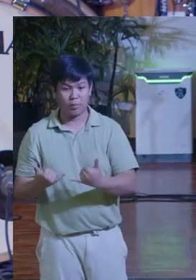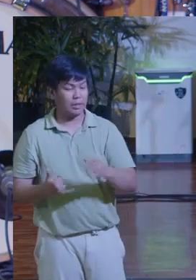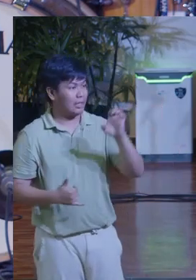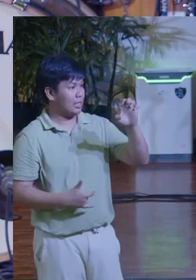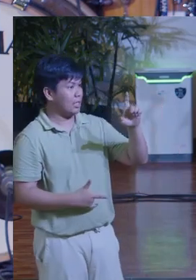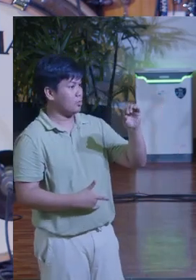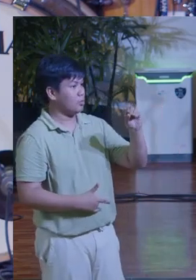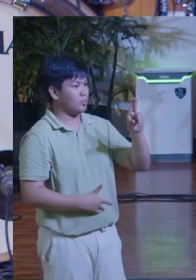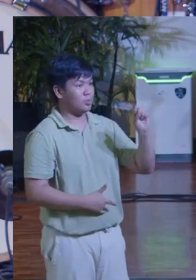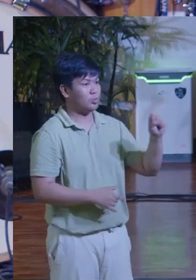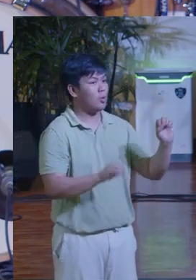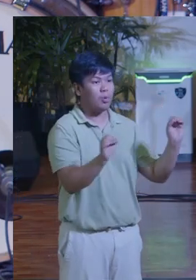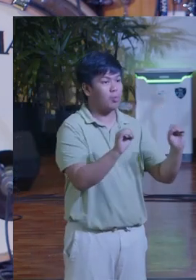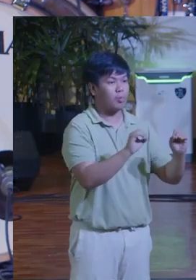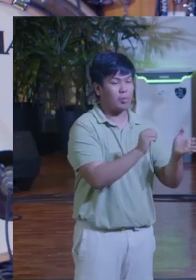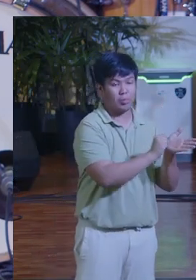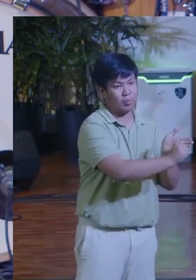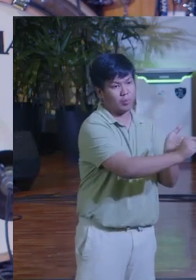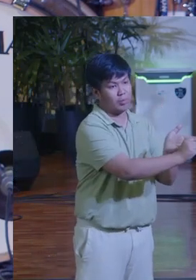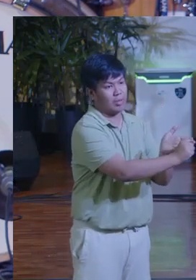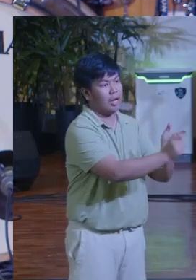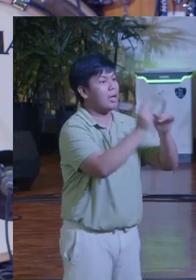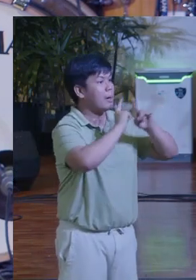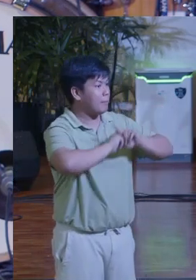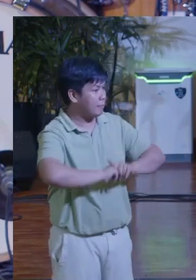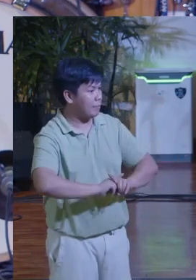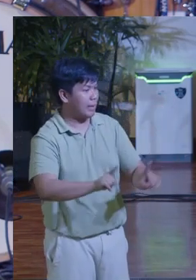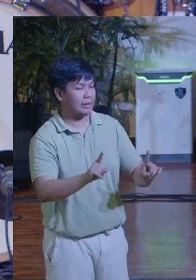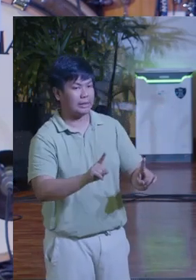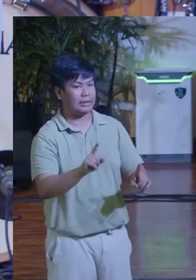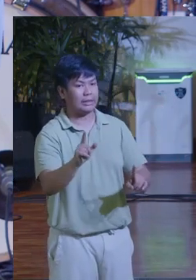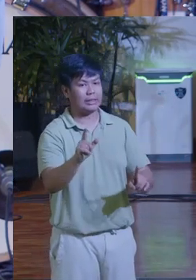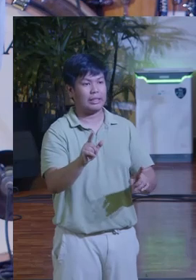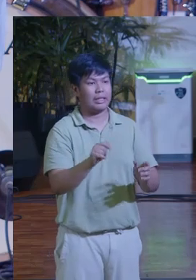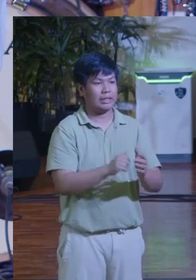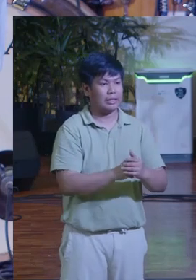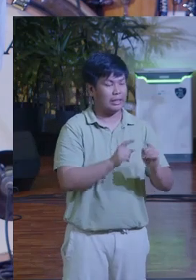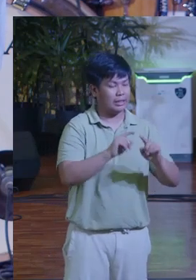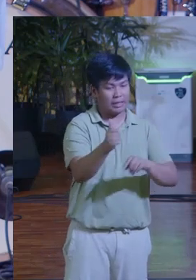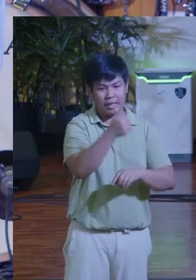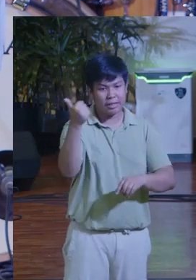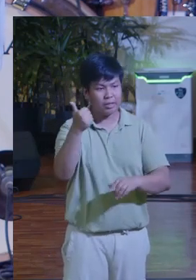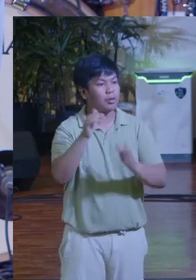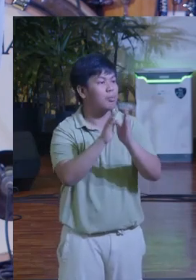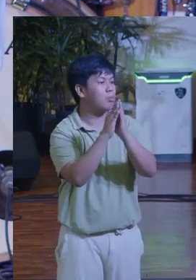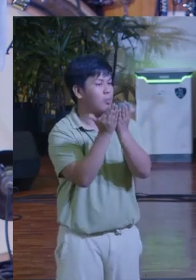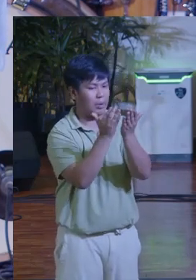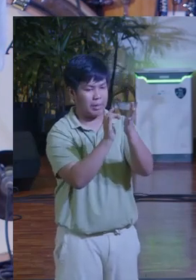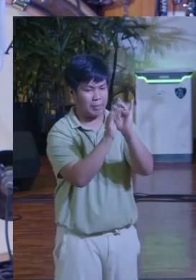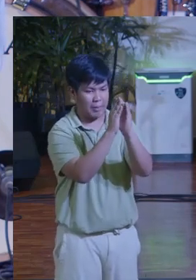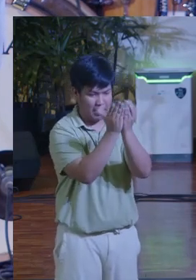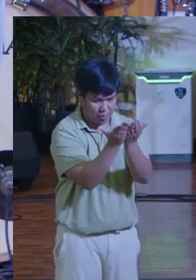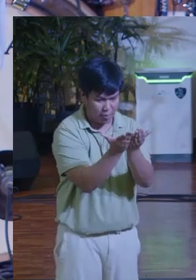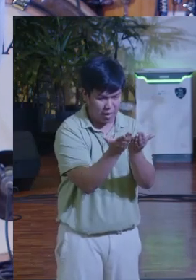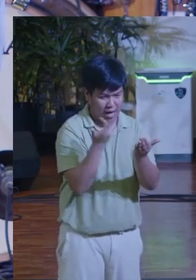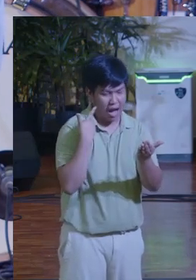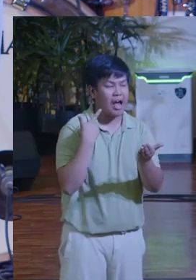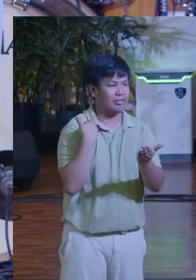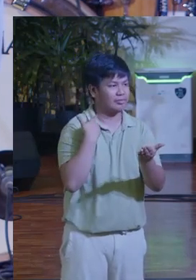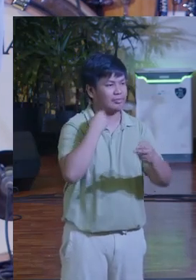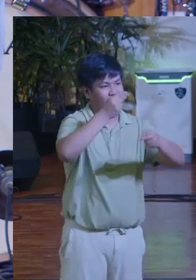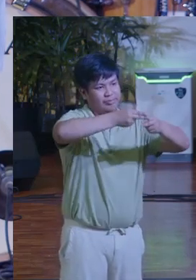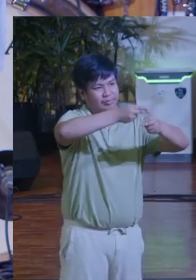teksto, pero nasa ibang teksto ng Exodus. Sa Exodus